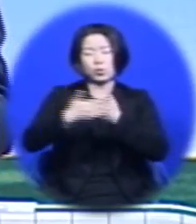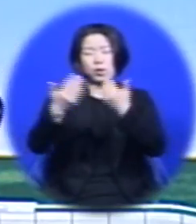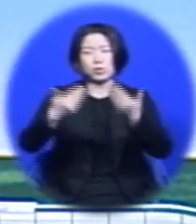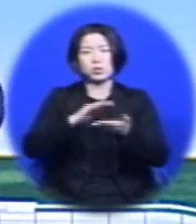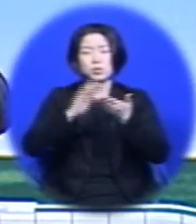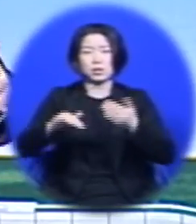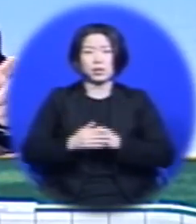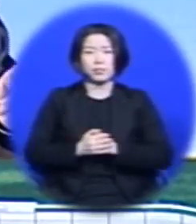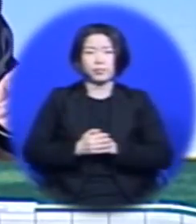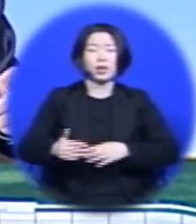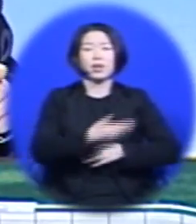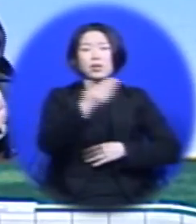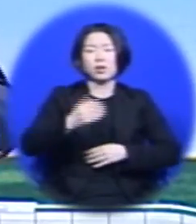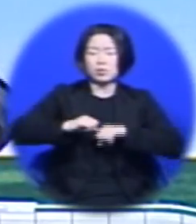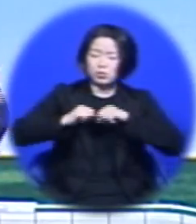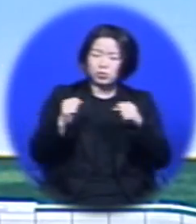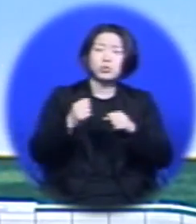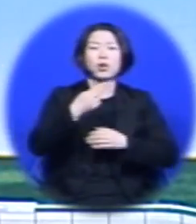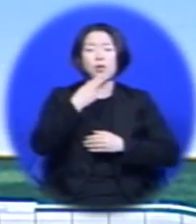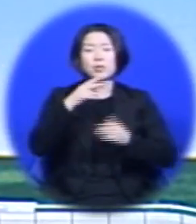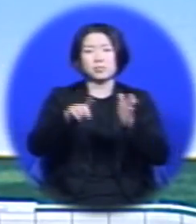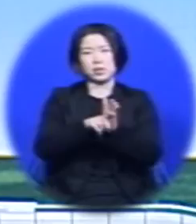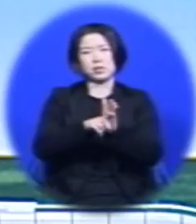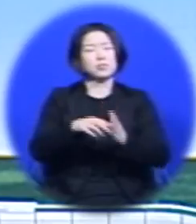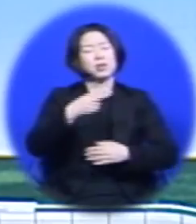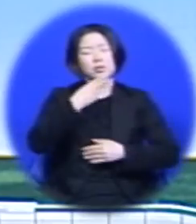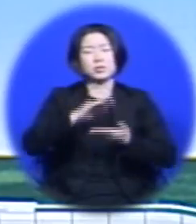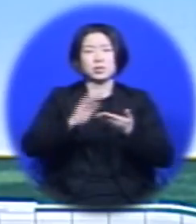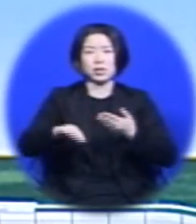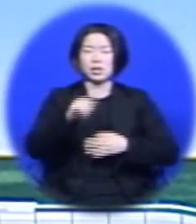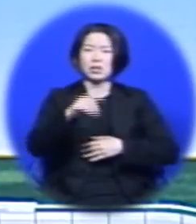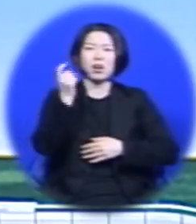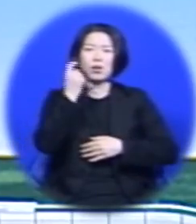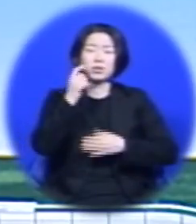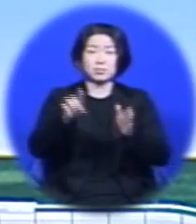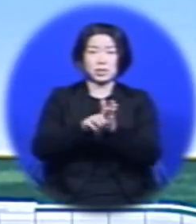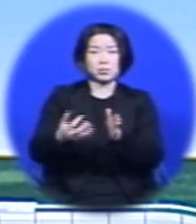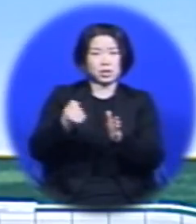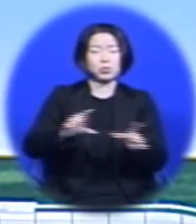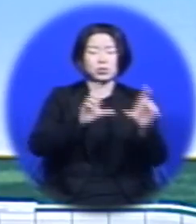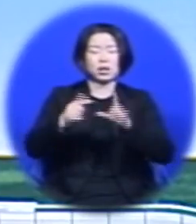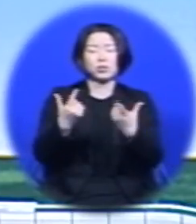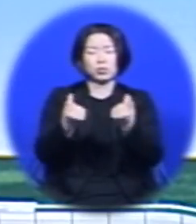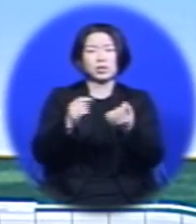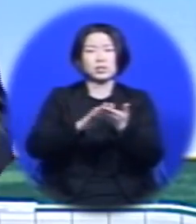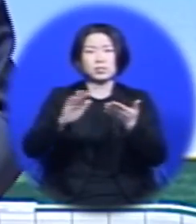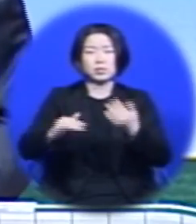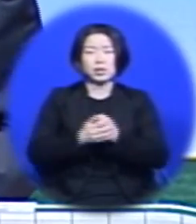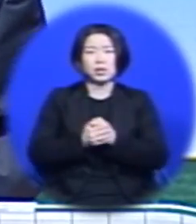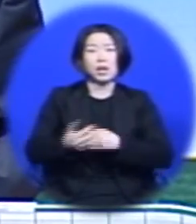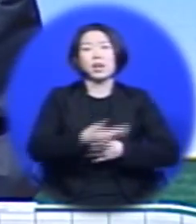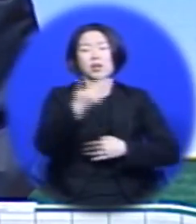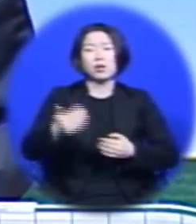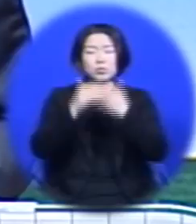여러분 순종이 없는 믿음은 없습니다 그것은 거짓 믿음을 가지고 사는 것이 여러분이